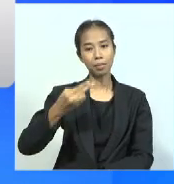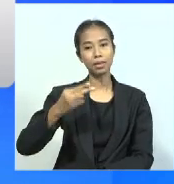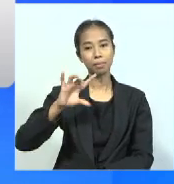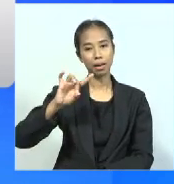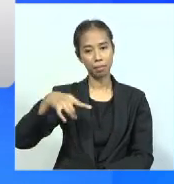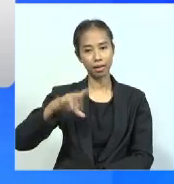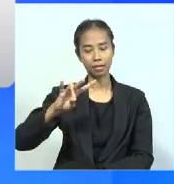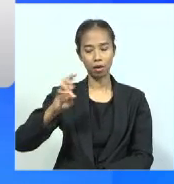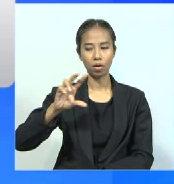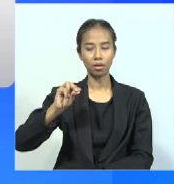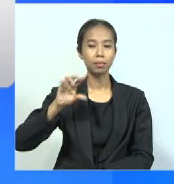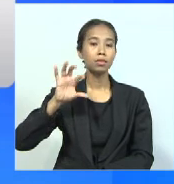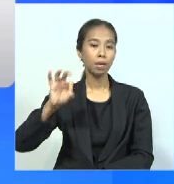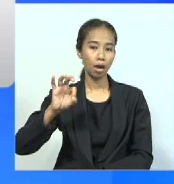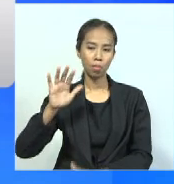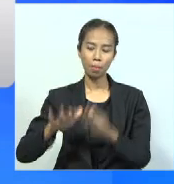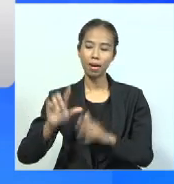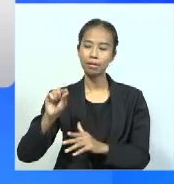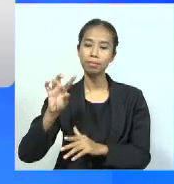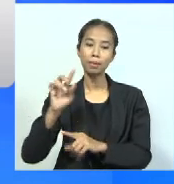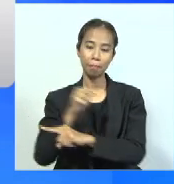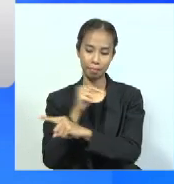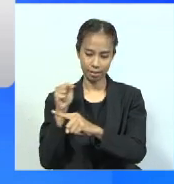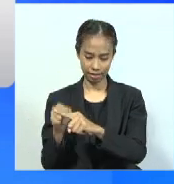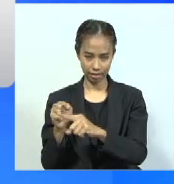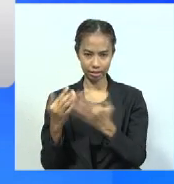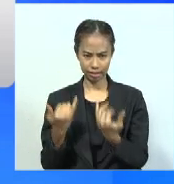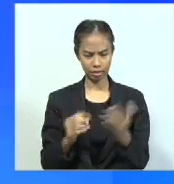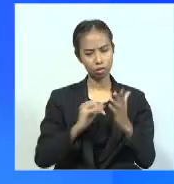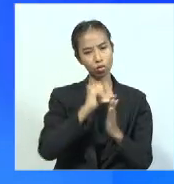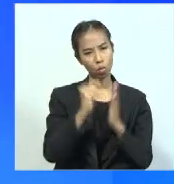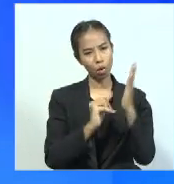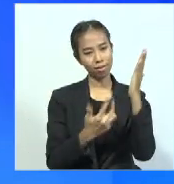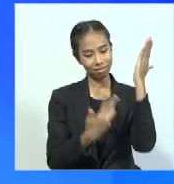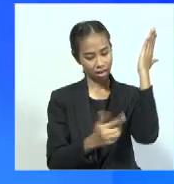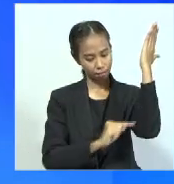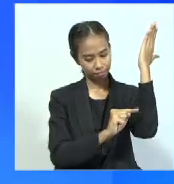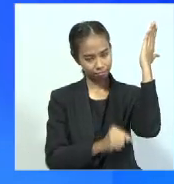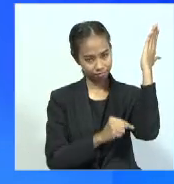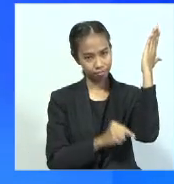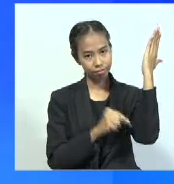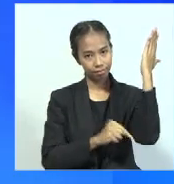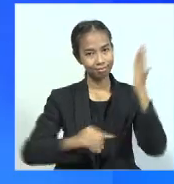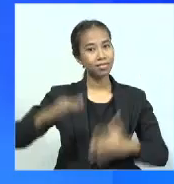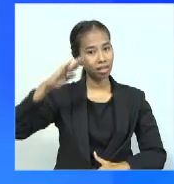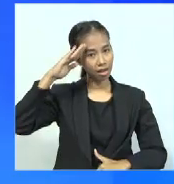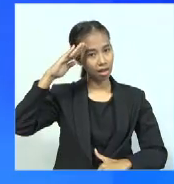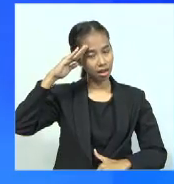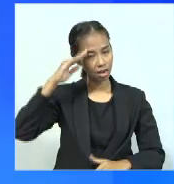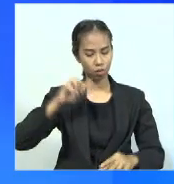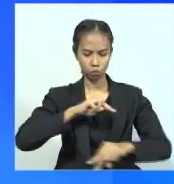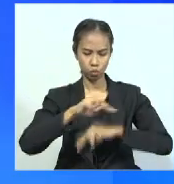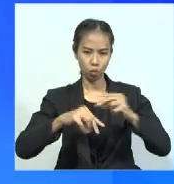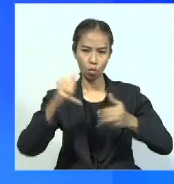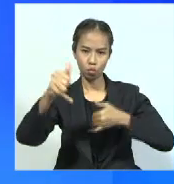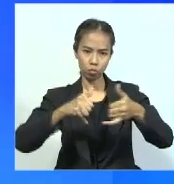58,739 คนหรือร้อยละ27ของยอดจับสลากค่ะโดยเฉพาะในพื้นที่3จังหวัดชายแดนภาคใต้นะคะมียอดทหารกองเกินเข้ารับการตร